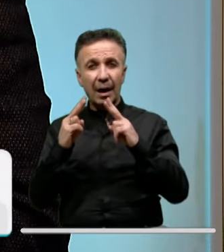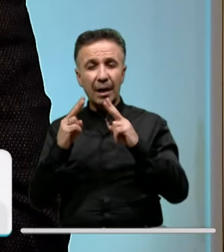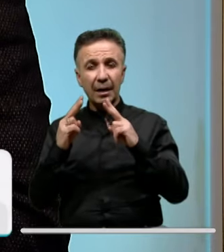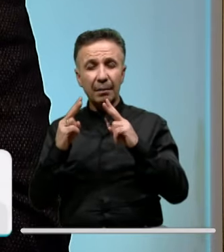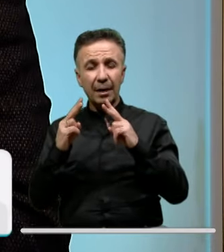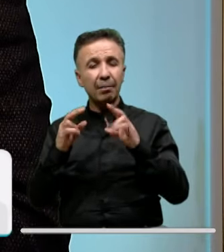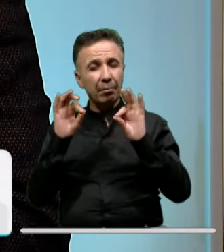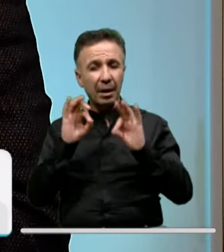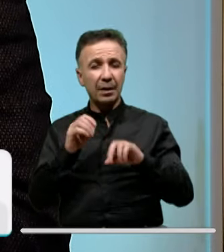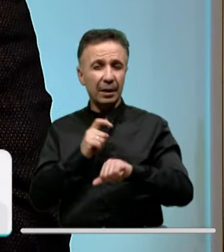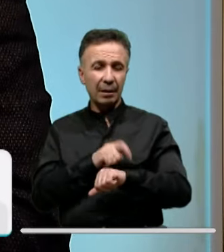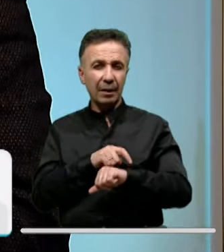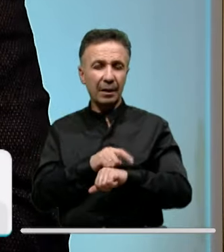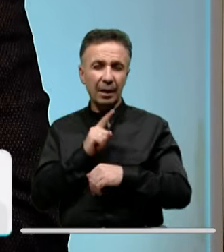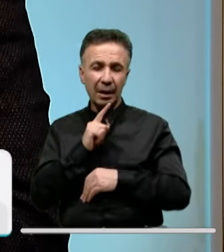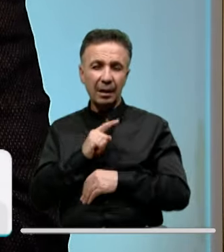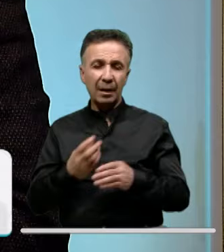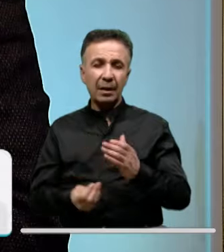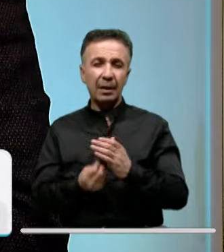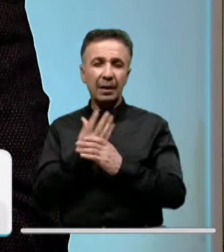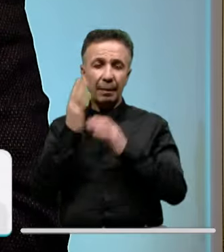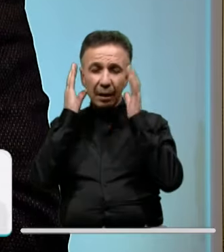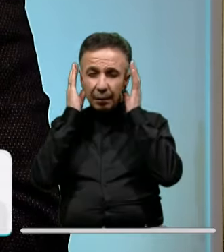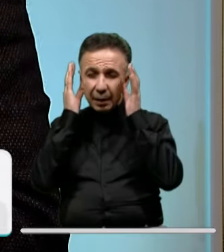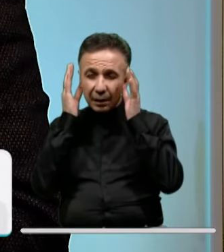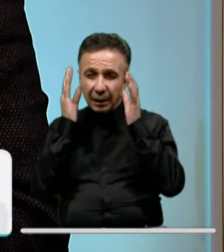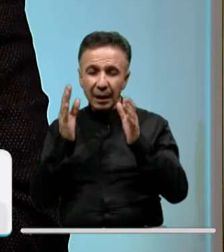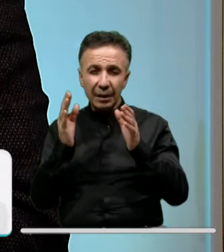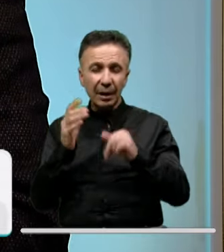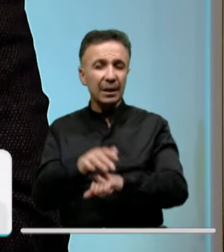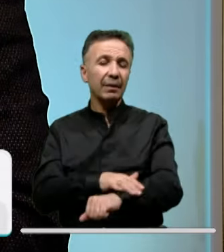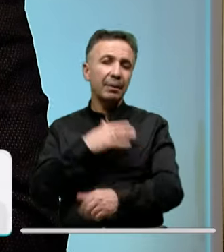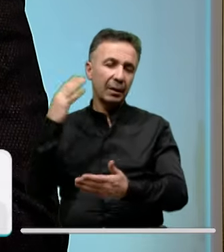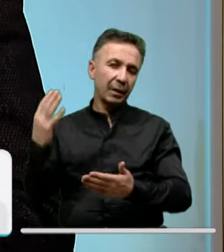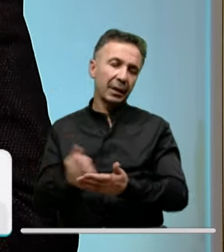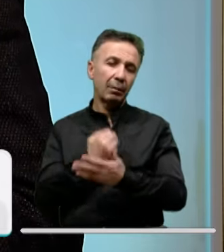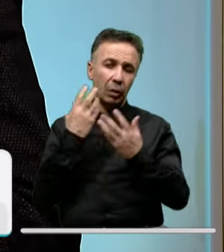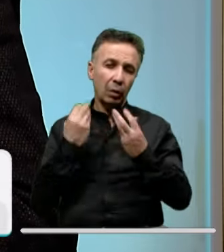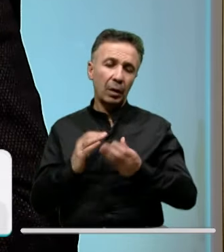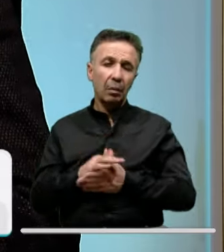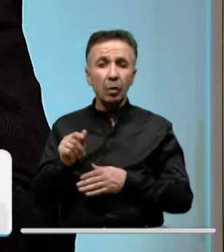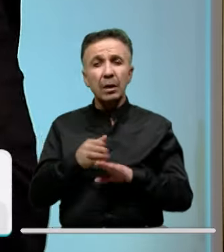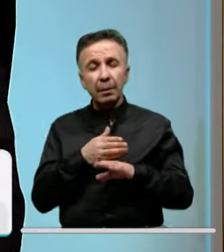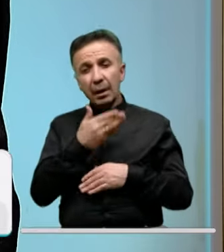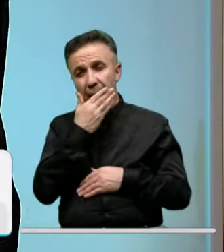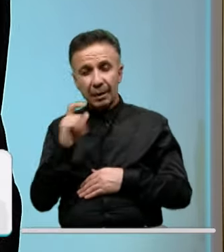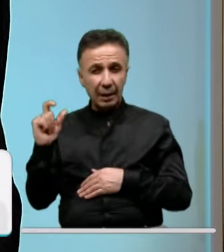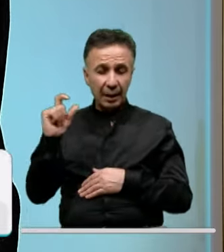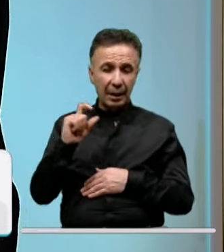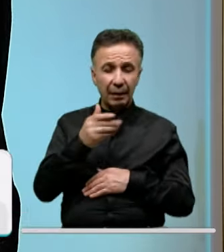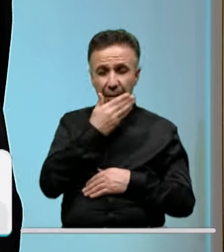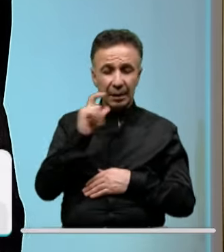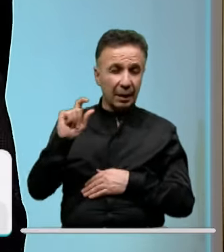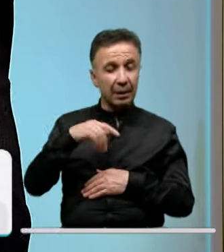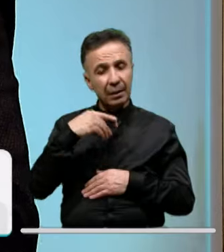efendim ne yapacaktır? Farzı sabah namazını kılacak ve faziletli o anda da ibadetini yapmış olacaktır. Onun için Ramazan ve Ramazan dışı uygulaması